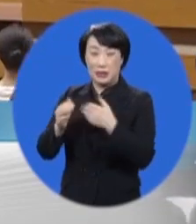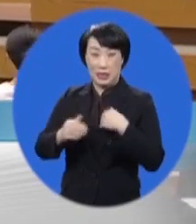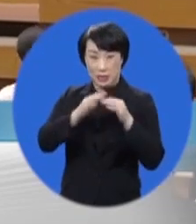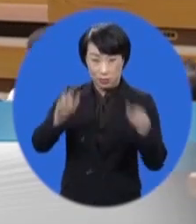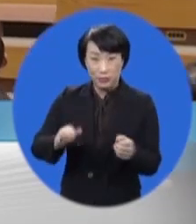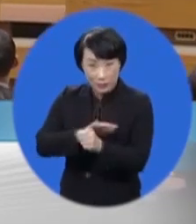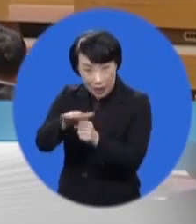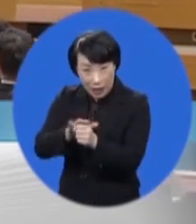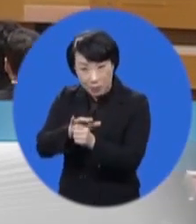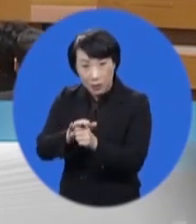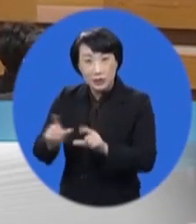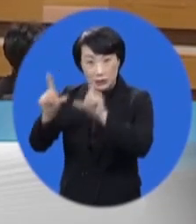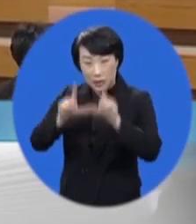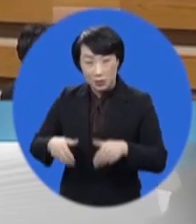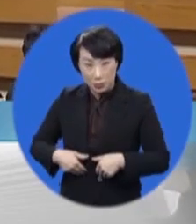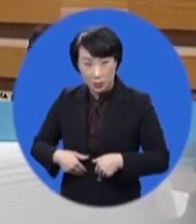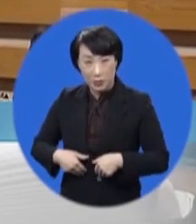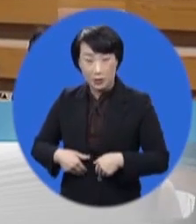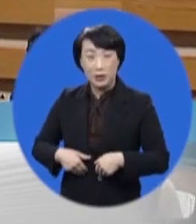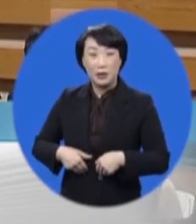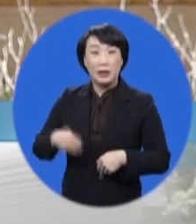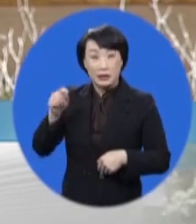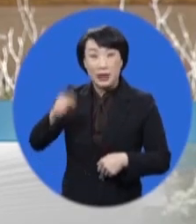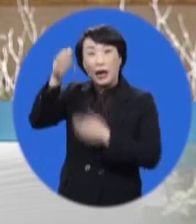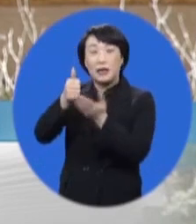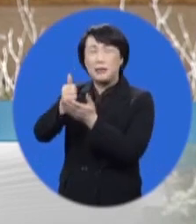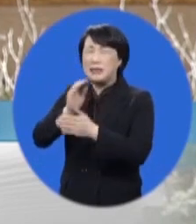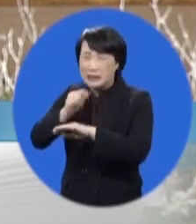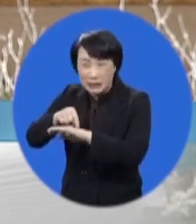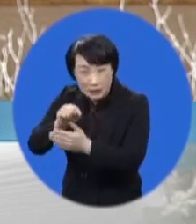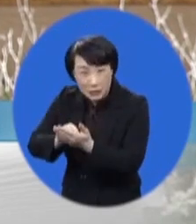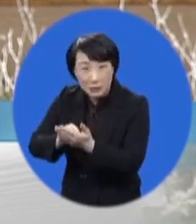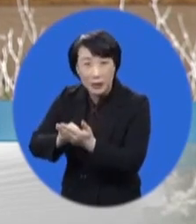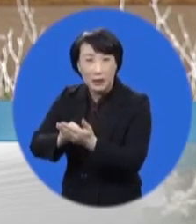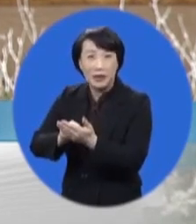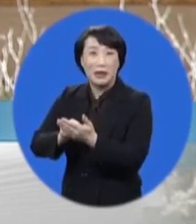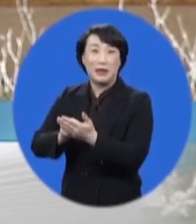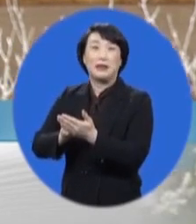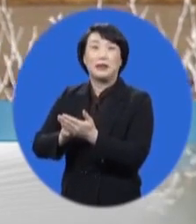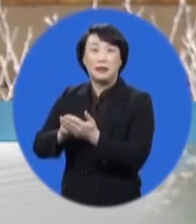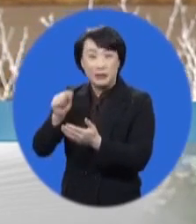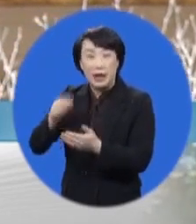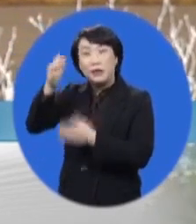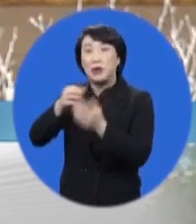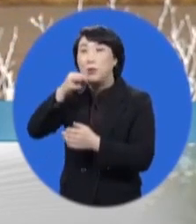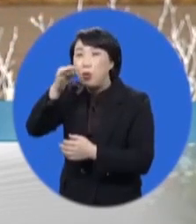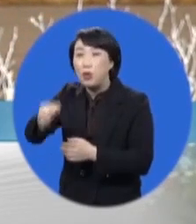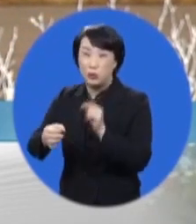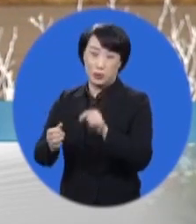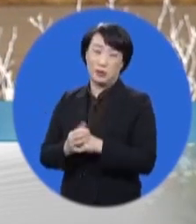이웃을 사랑하며 살아라고 말씀하시는 하나님의 진실한 하나님의